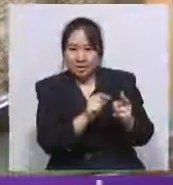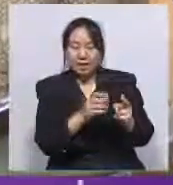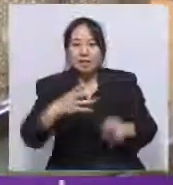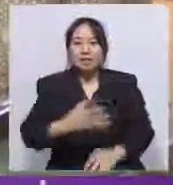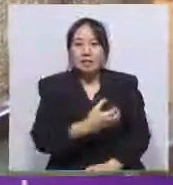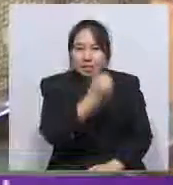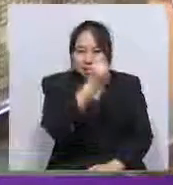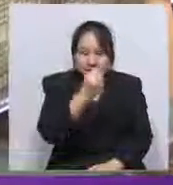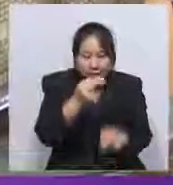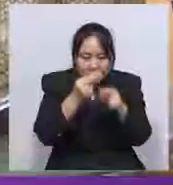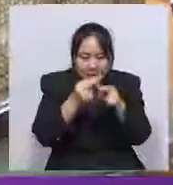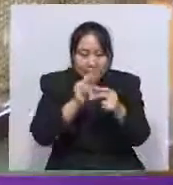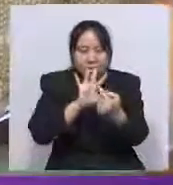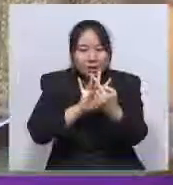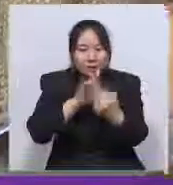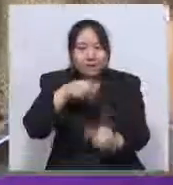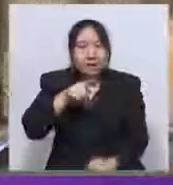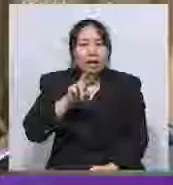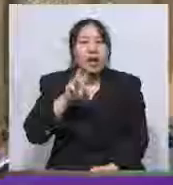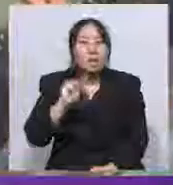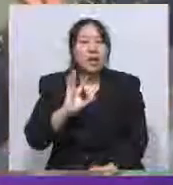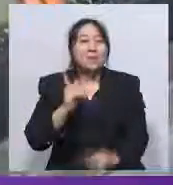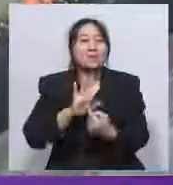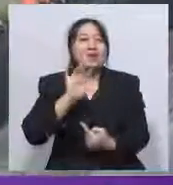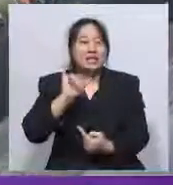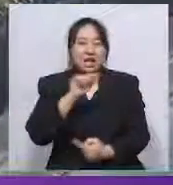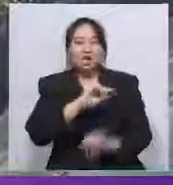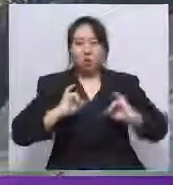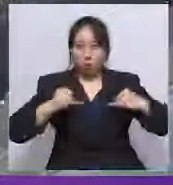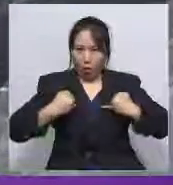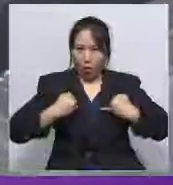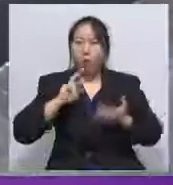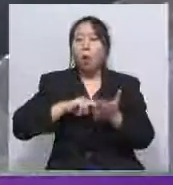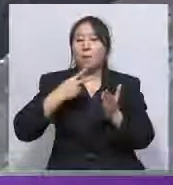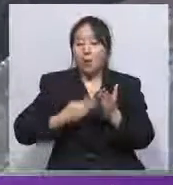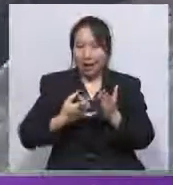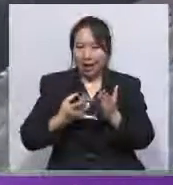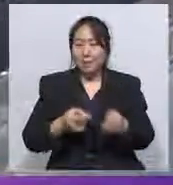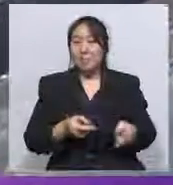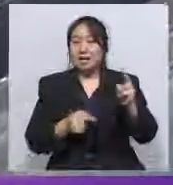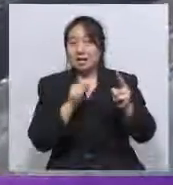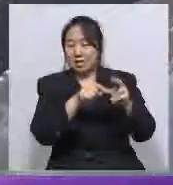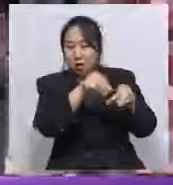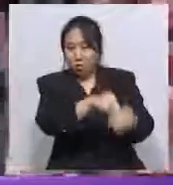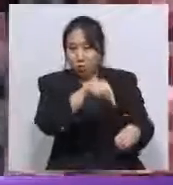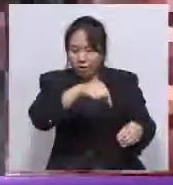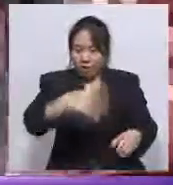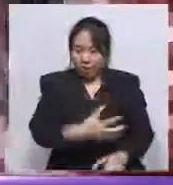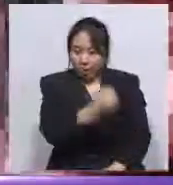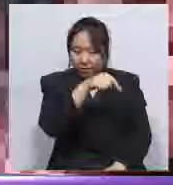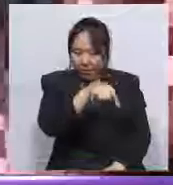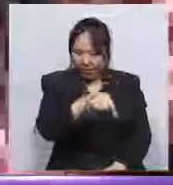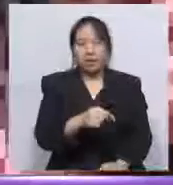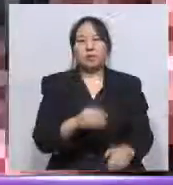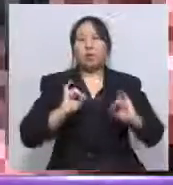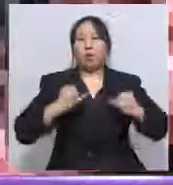รวจยึดได้มีชื่อของนายเปรมชัยเป็นคนครอบครองเท่ากับว่านายเปรมชัยครอบครองปืนที่ยึดได้ในที่เกิดเหตุรวม2กระบอกค่ะ